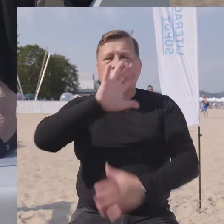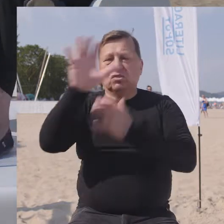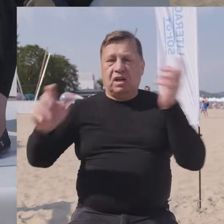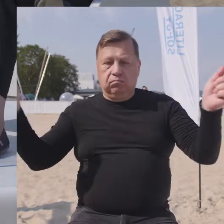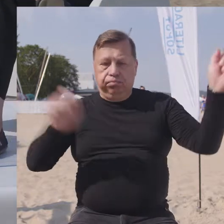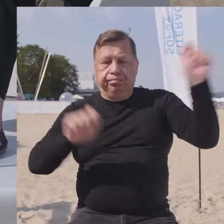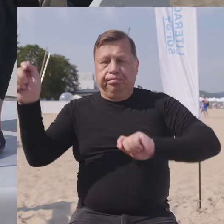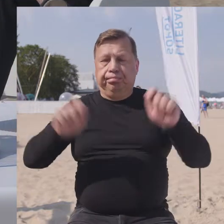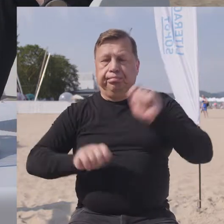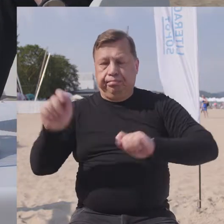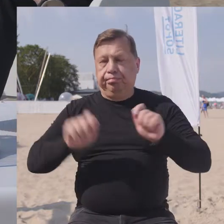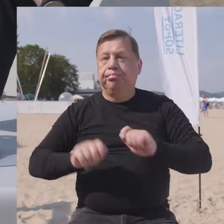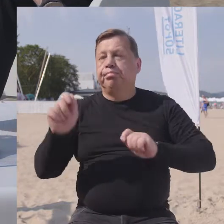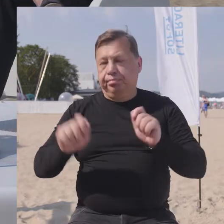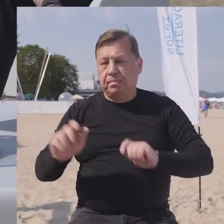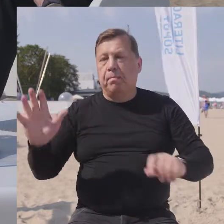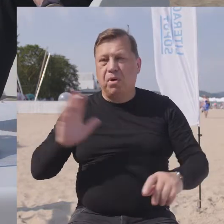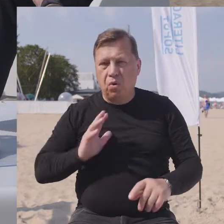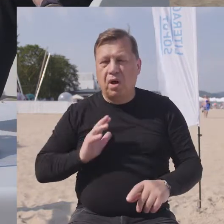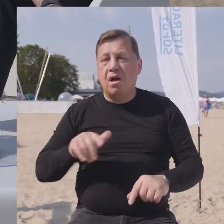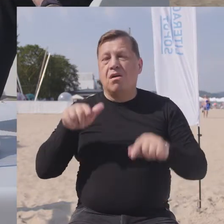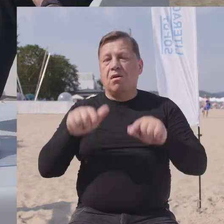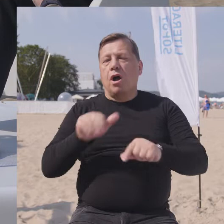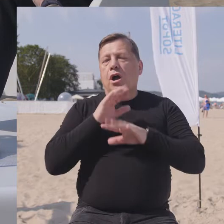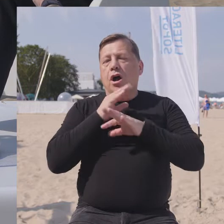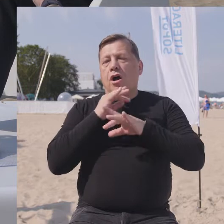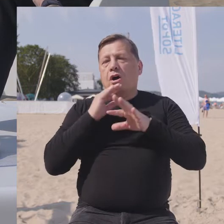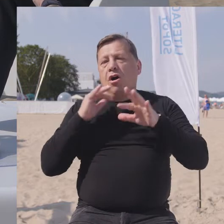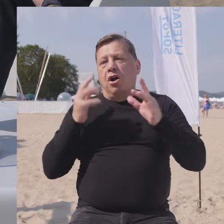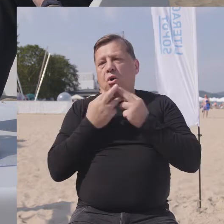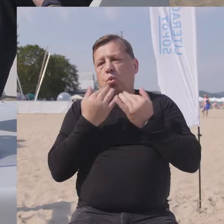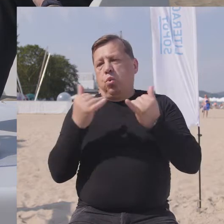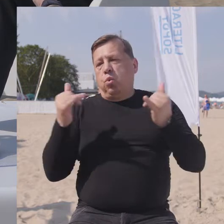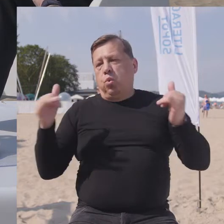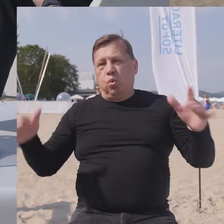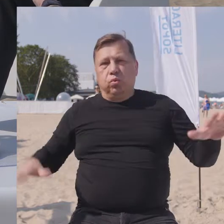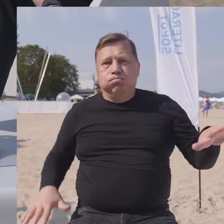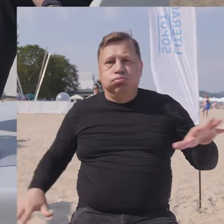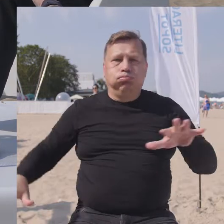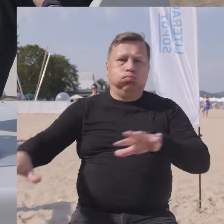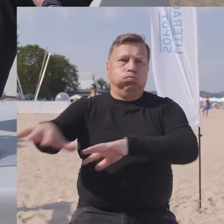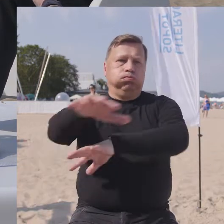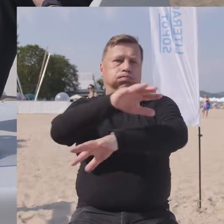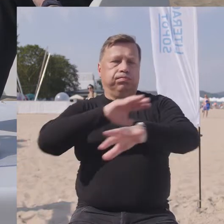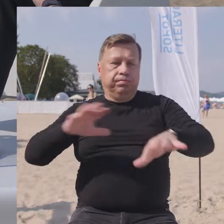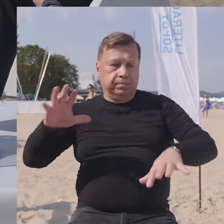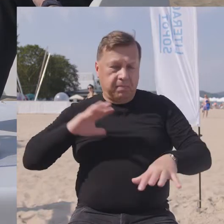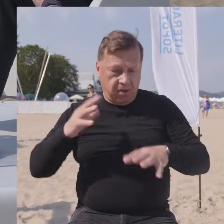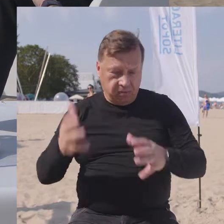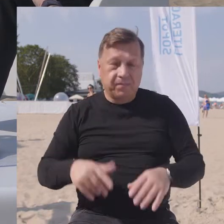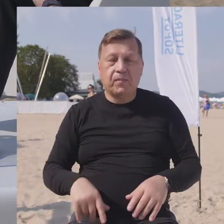całego świata i ta różnorodność, o której mówiliśmy wcześniej, że tak nawiąże, jak w telewizji śniadaniowej, mam nadzieję, że